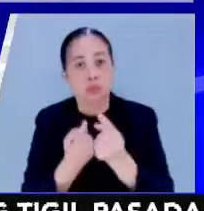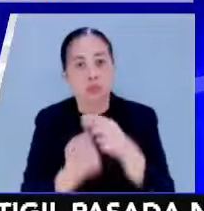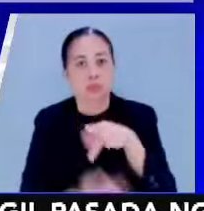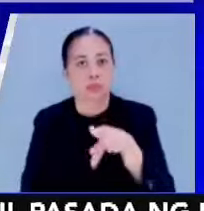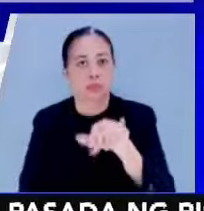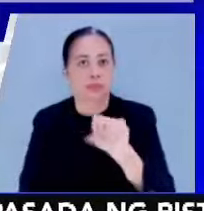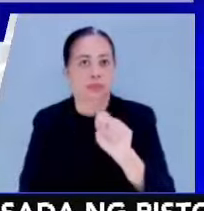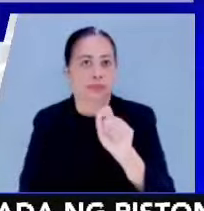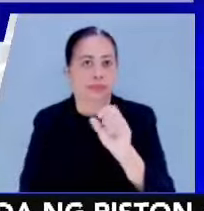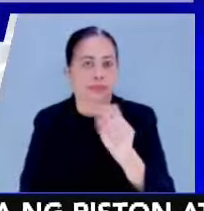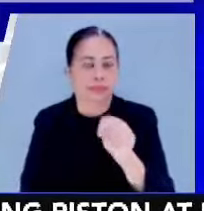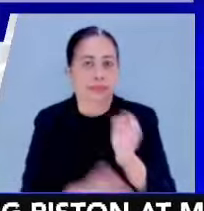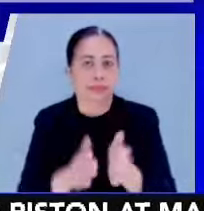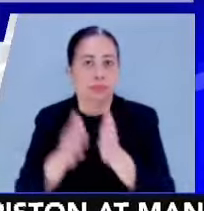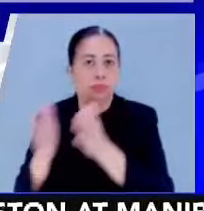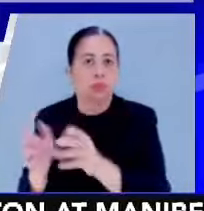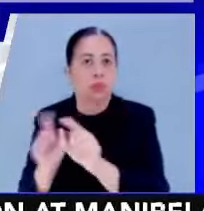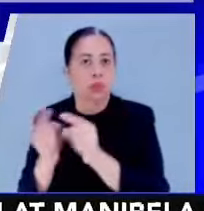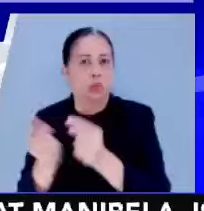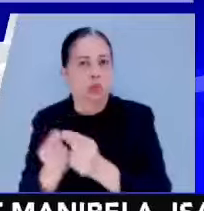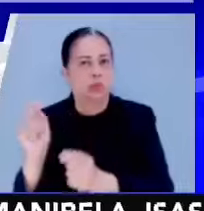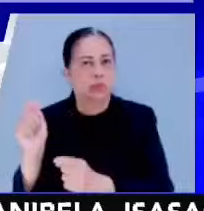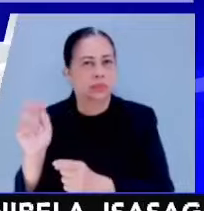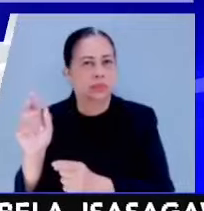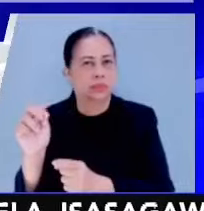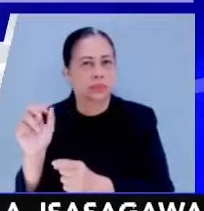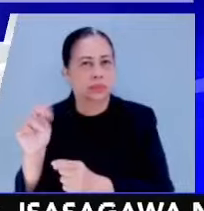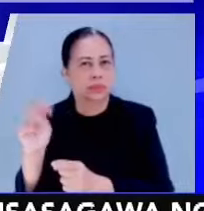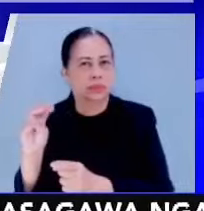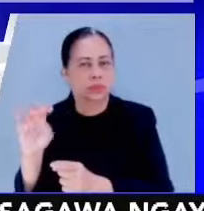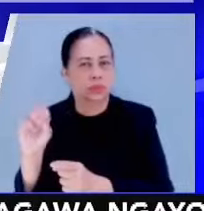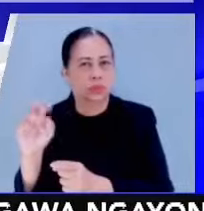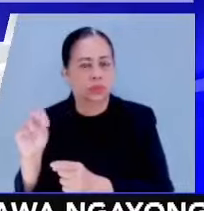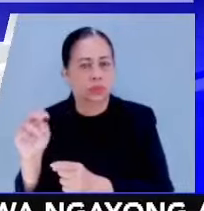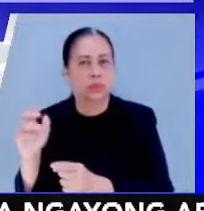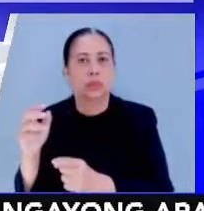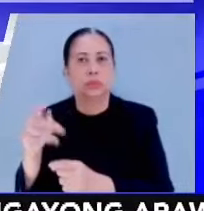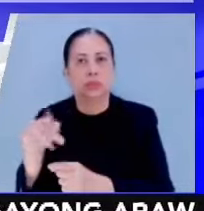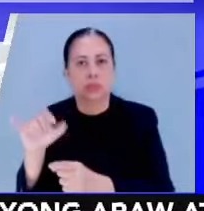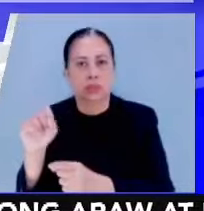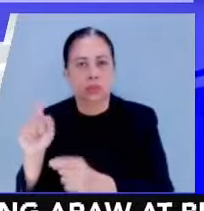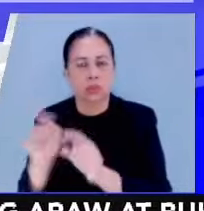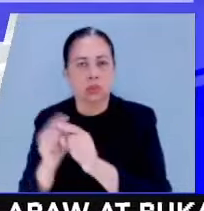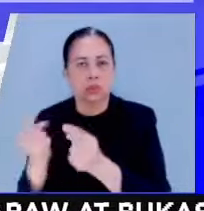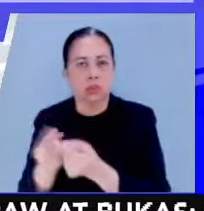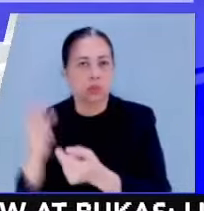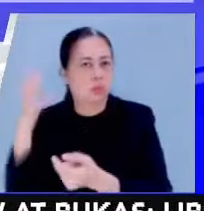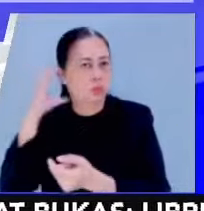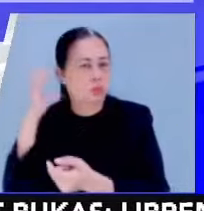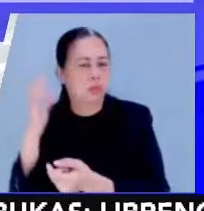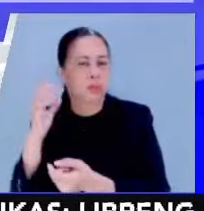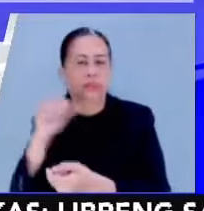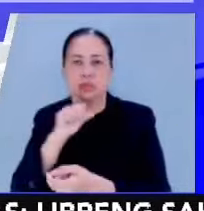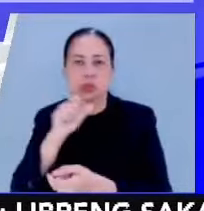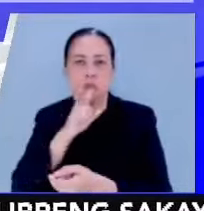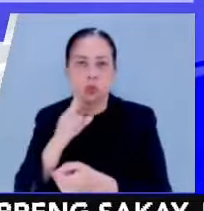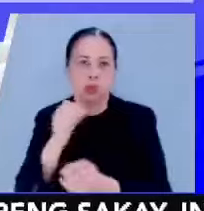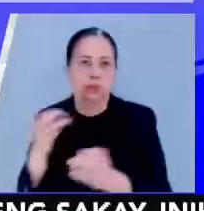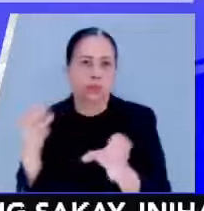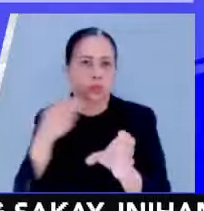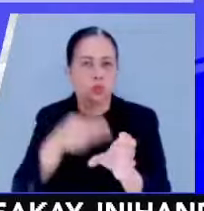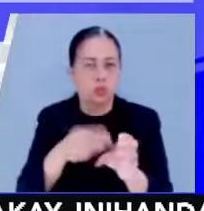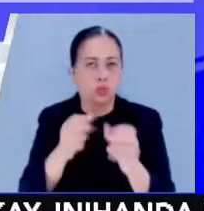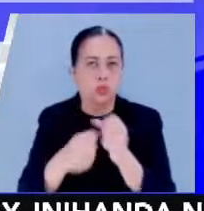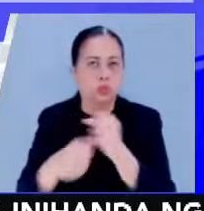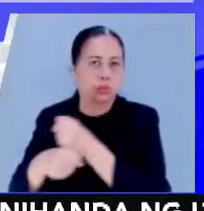sigurado ang grupong Transmission PISTON sa Southern Mindanao kung lalahok sila sa tigil-pasada. Hindi naman lalahok sa tigil-pasada ang grupo